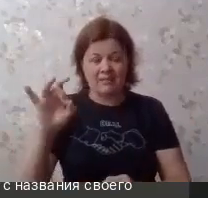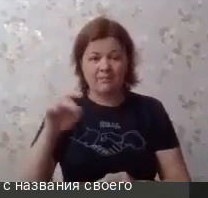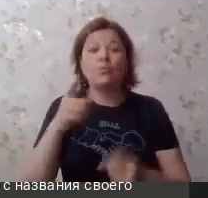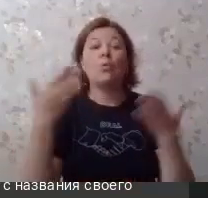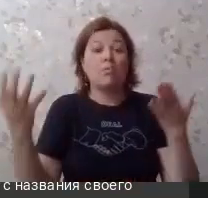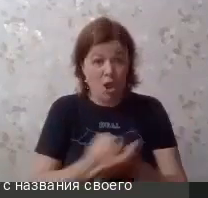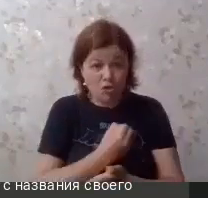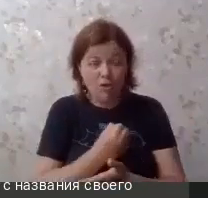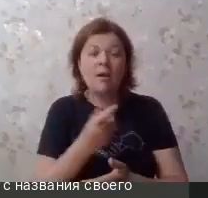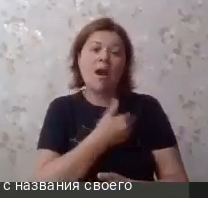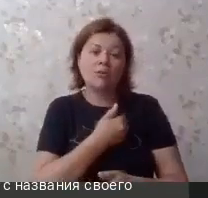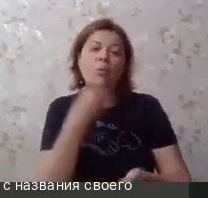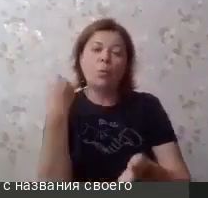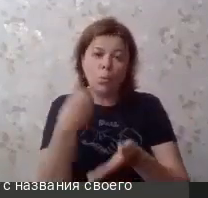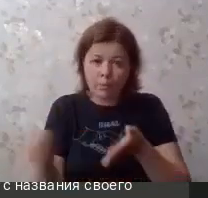ТСР, за